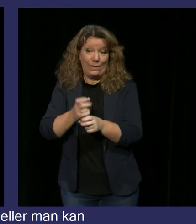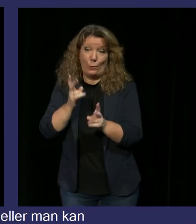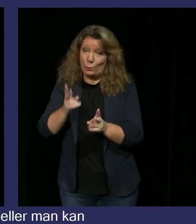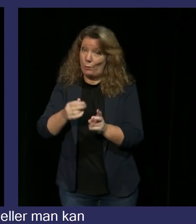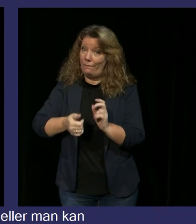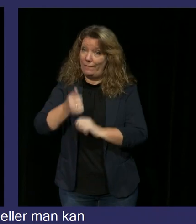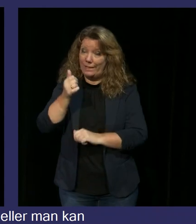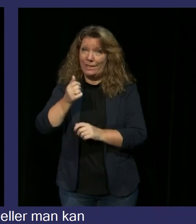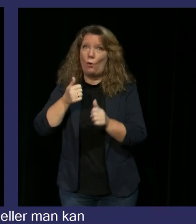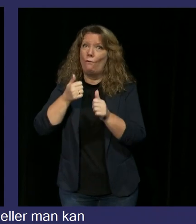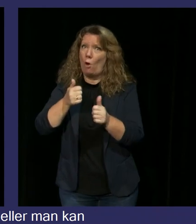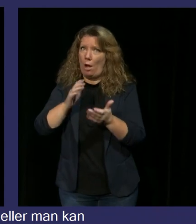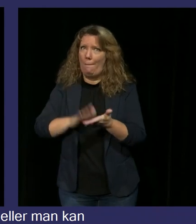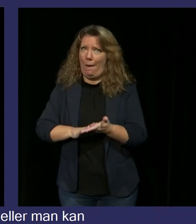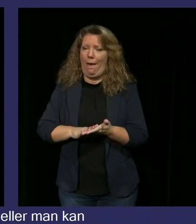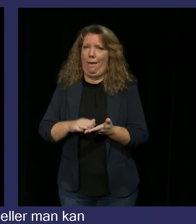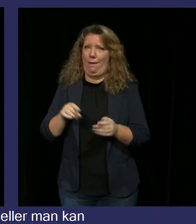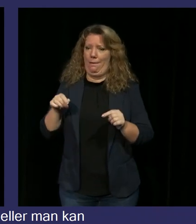kommer det en mer